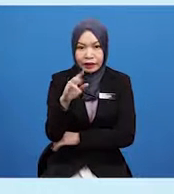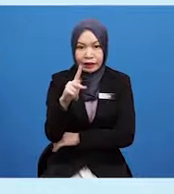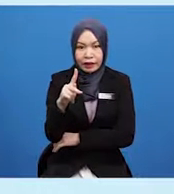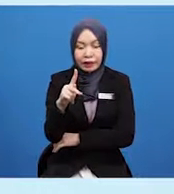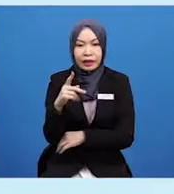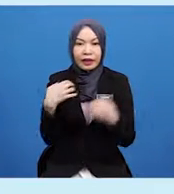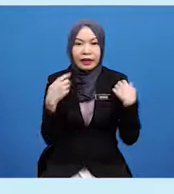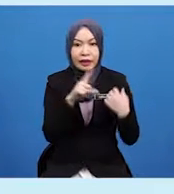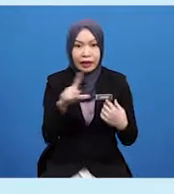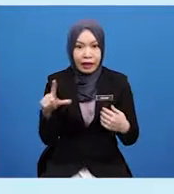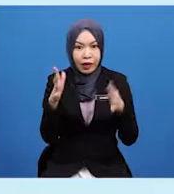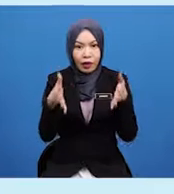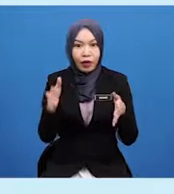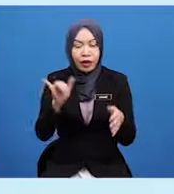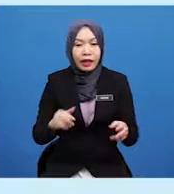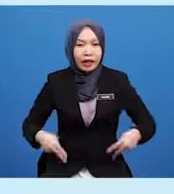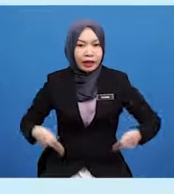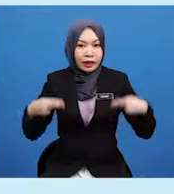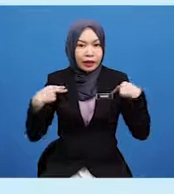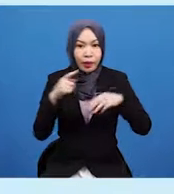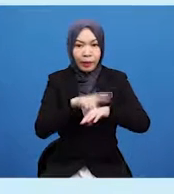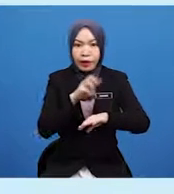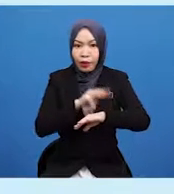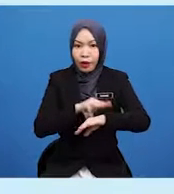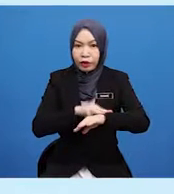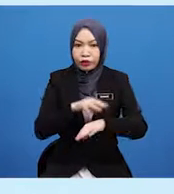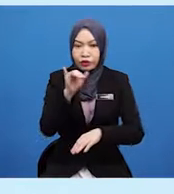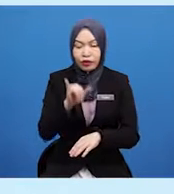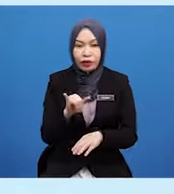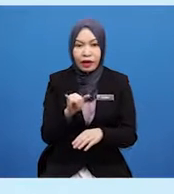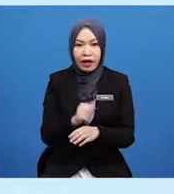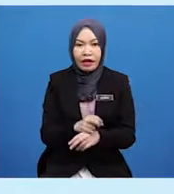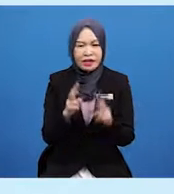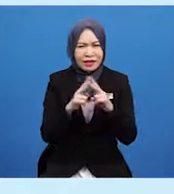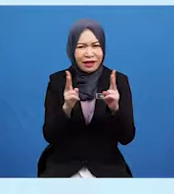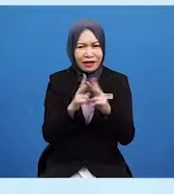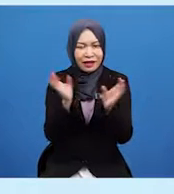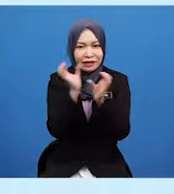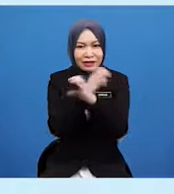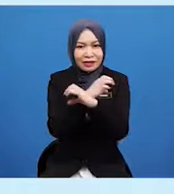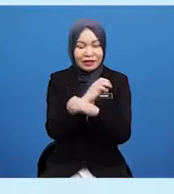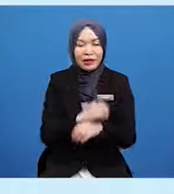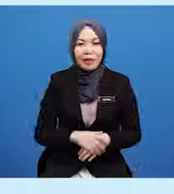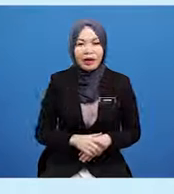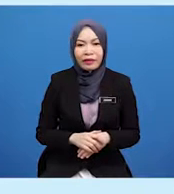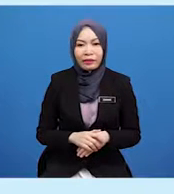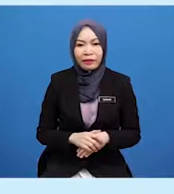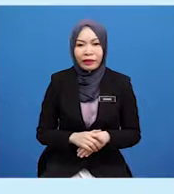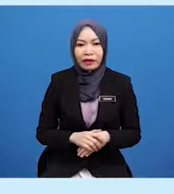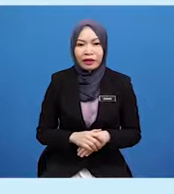manusia pada zaman ini menggunakan peralatan yang diperbuat daripada kayu